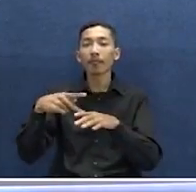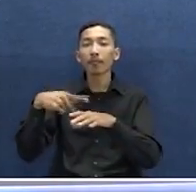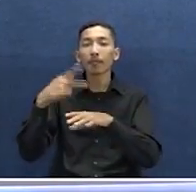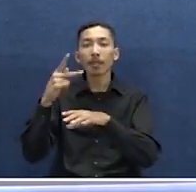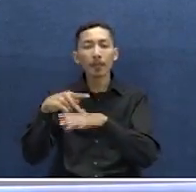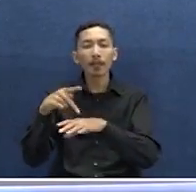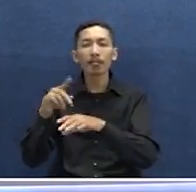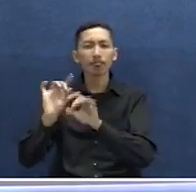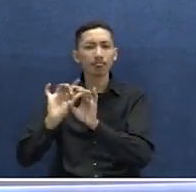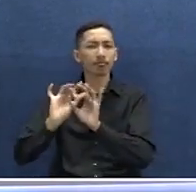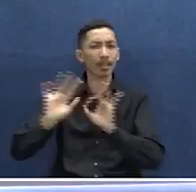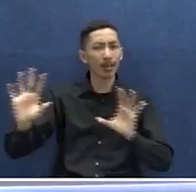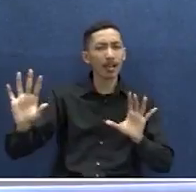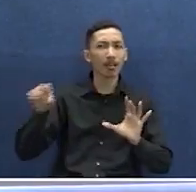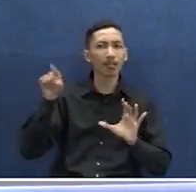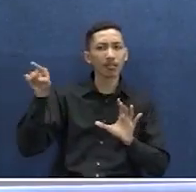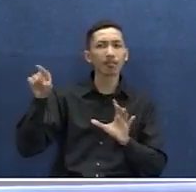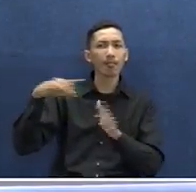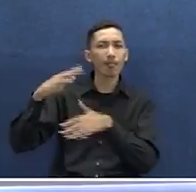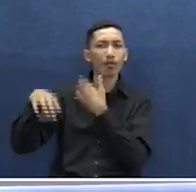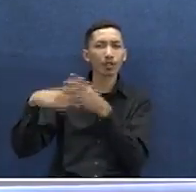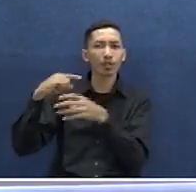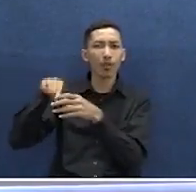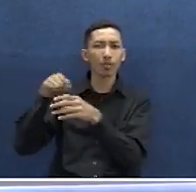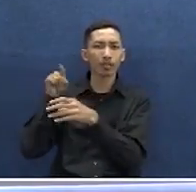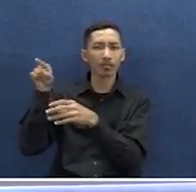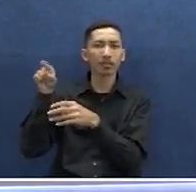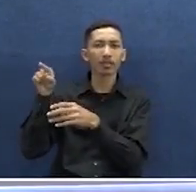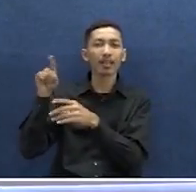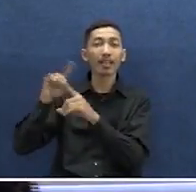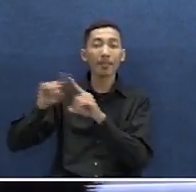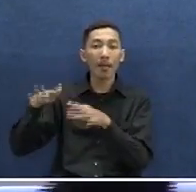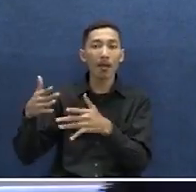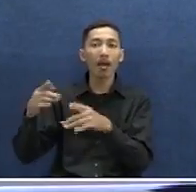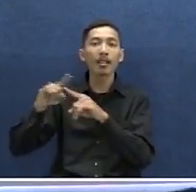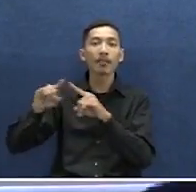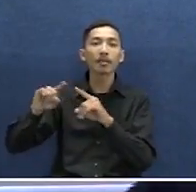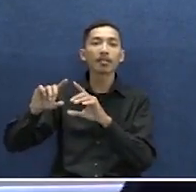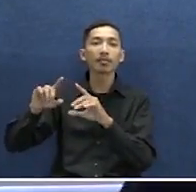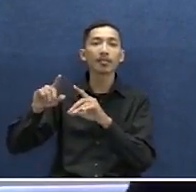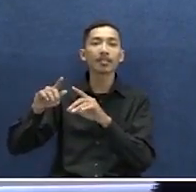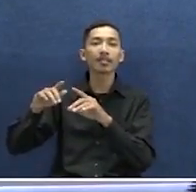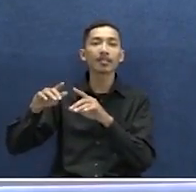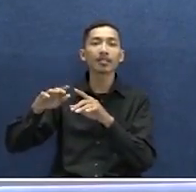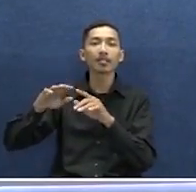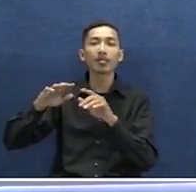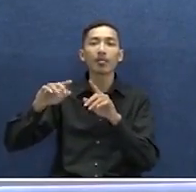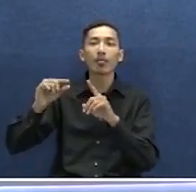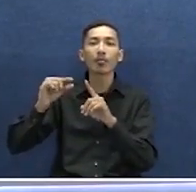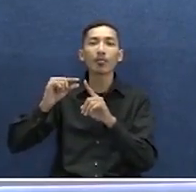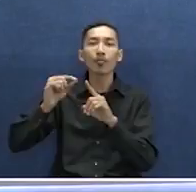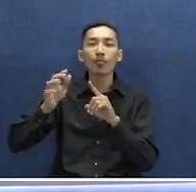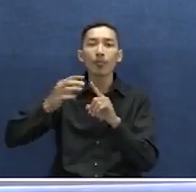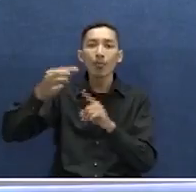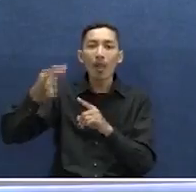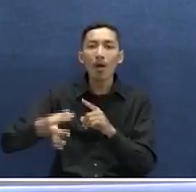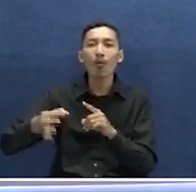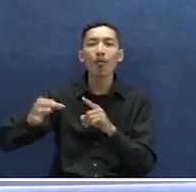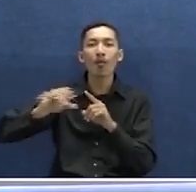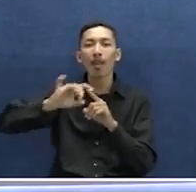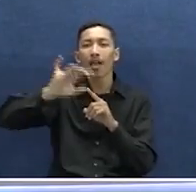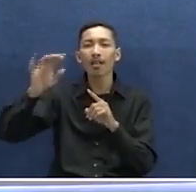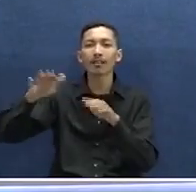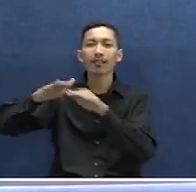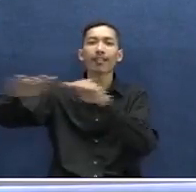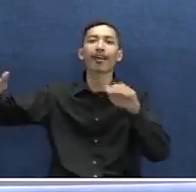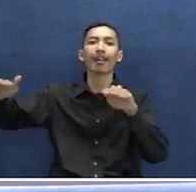lebih besar lagi dalam produksi kopi tapi mereka datarannya flight gitu aja ya Enggak variasinya itu-itu aja nya kalau kita